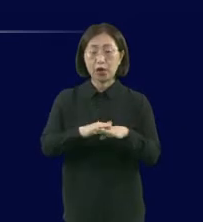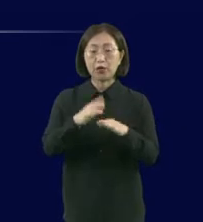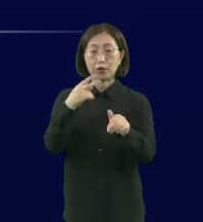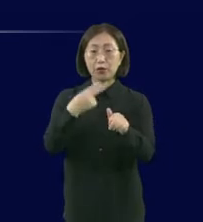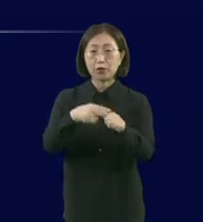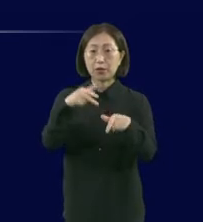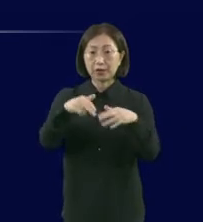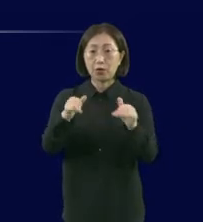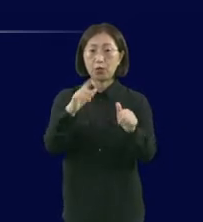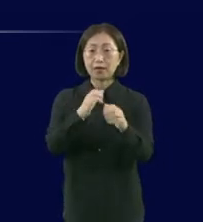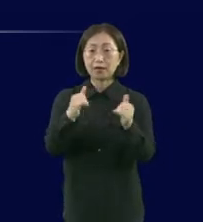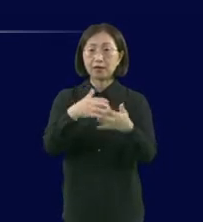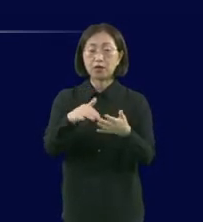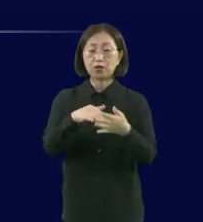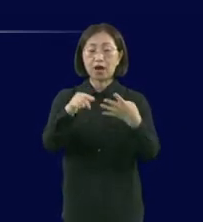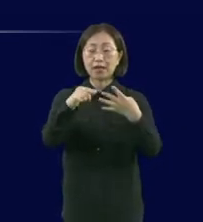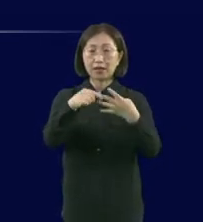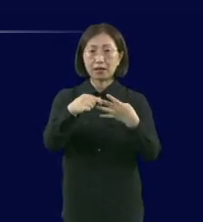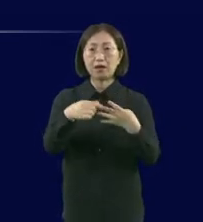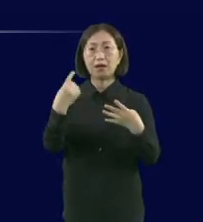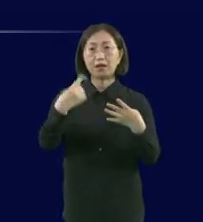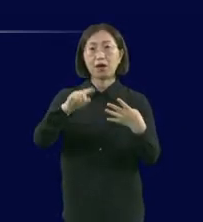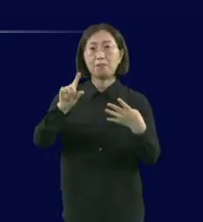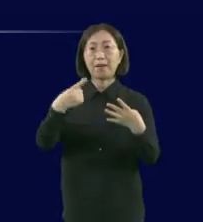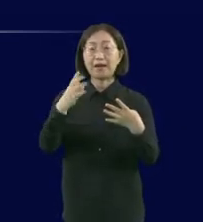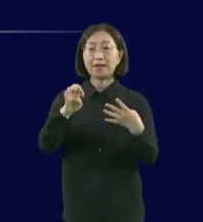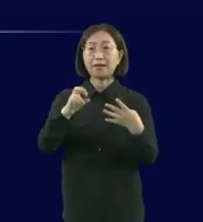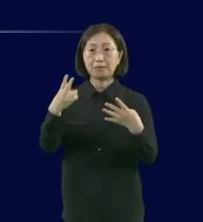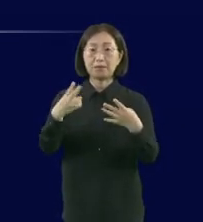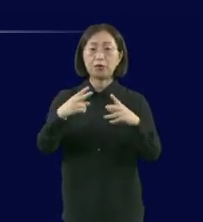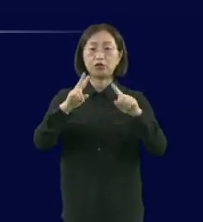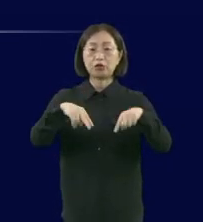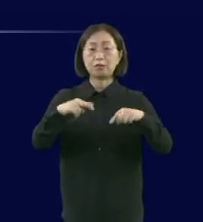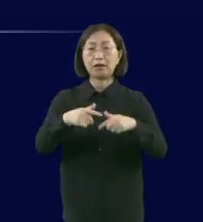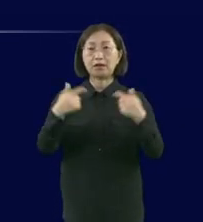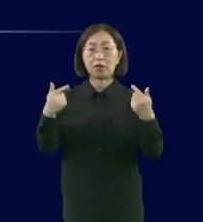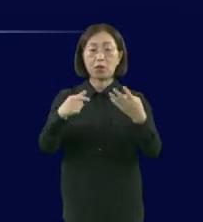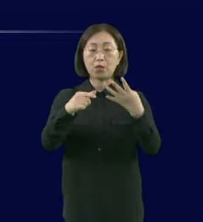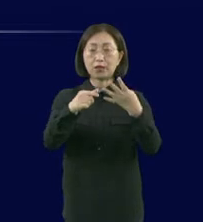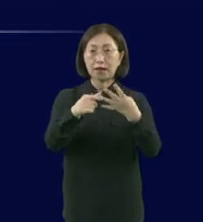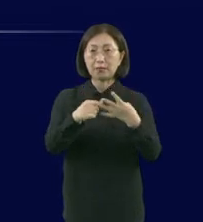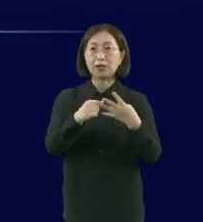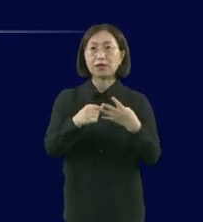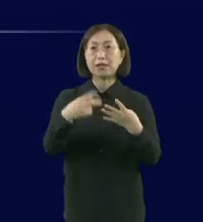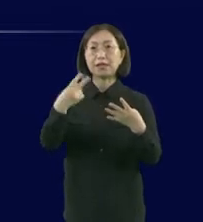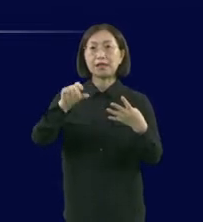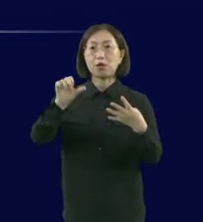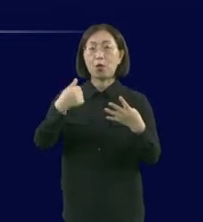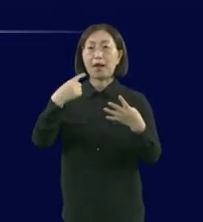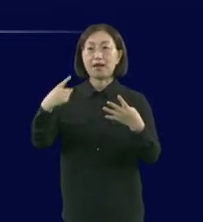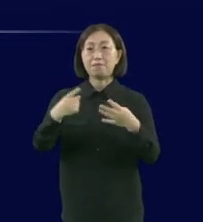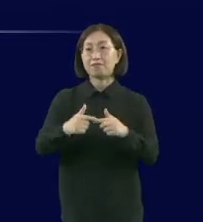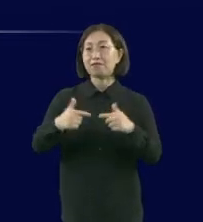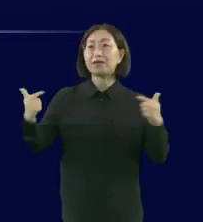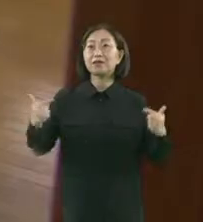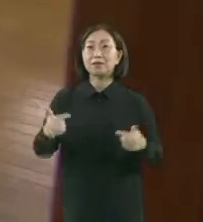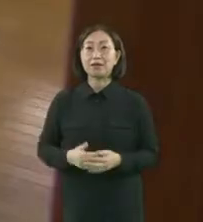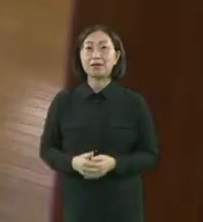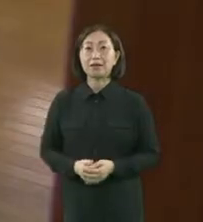교직원 확진자 수가 2주 차에는 1,142명으로 2배가 늘었고 3주차 2,501명으로 급증하고